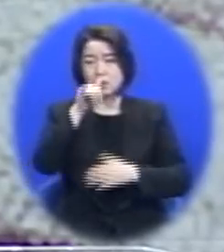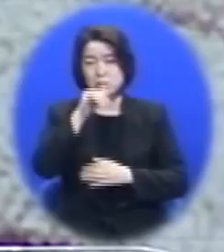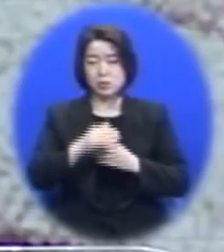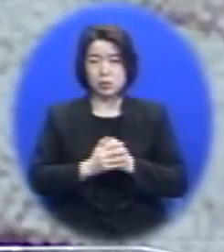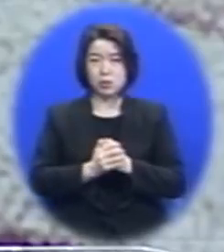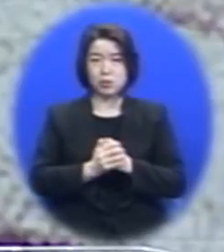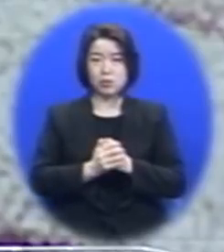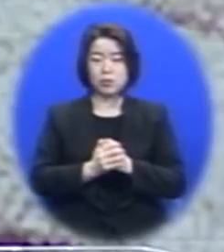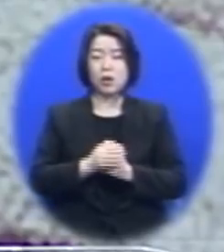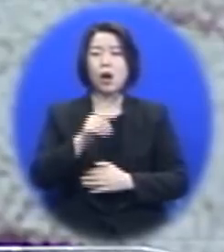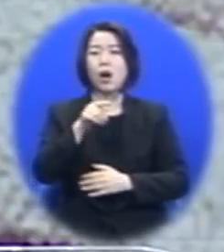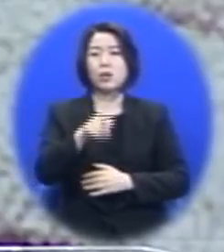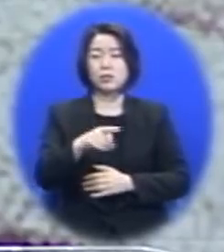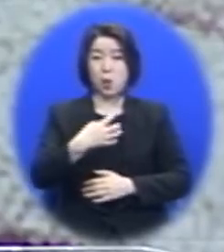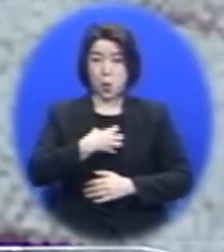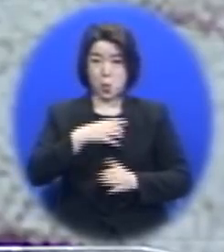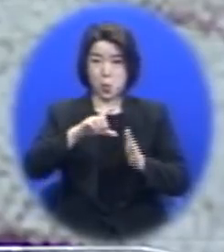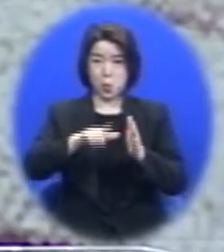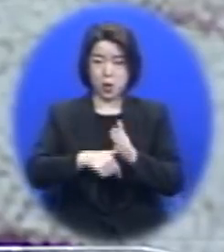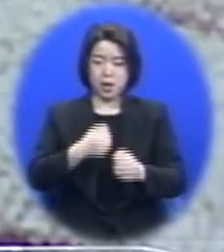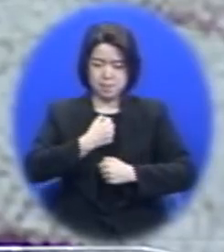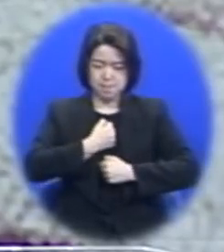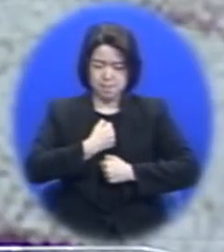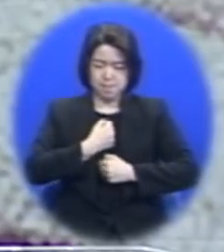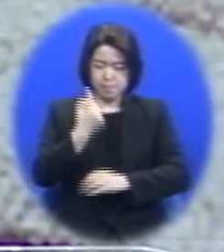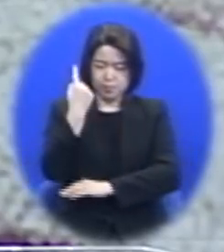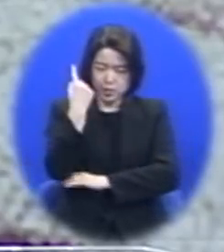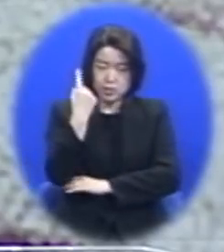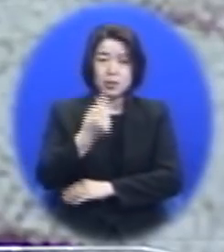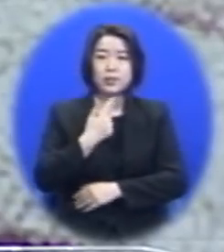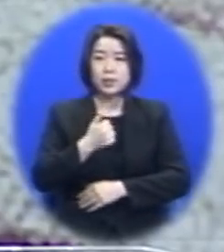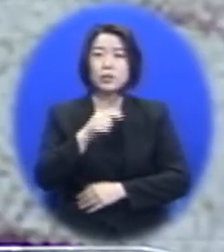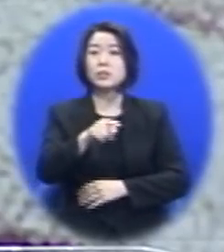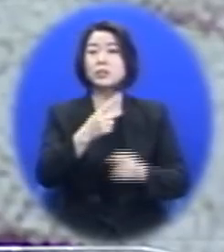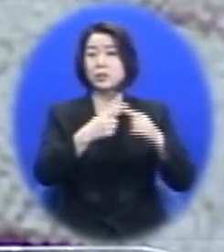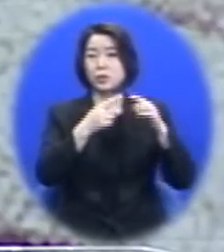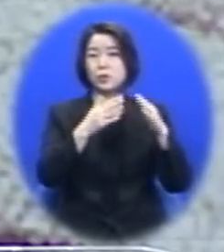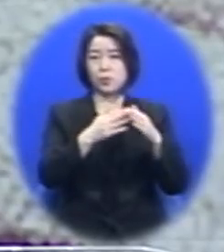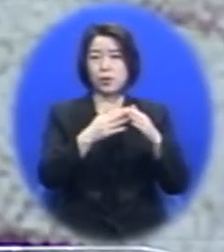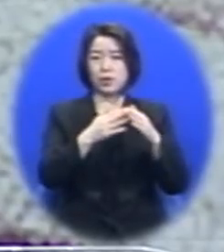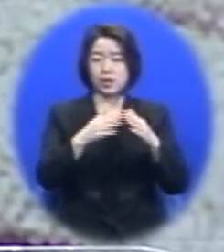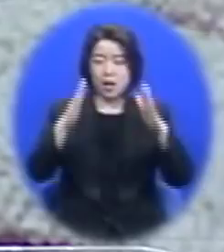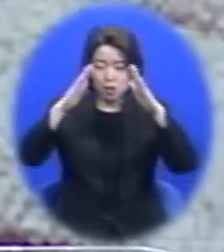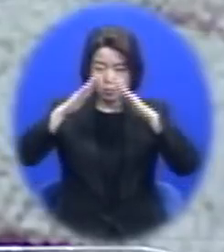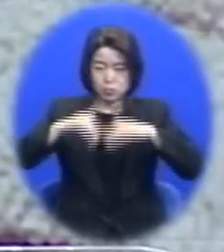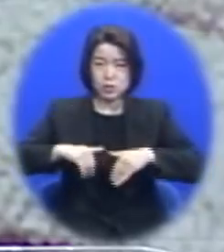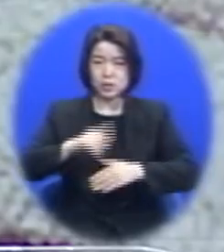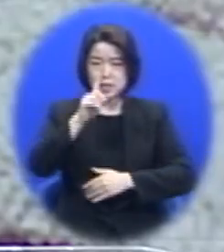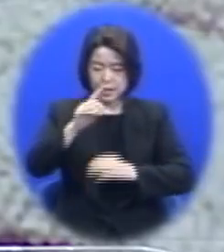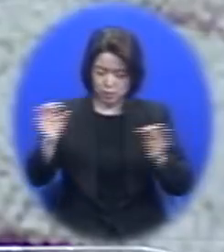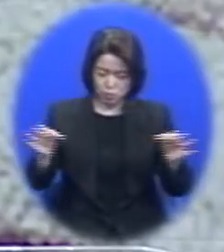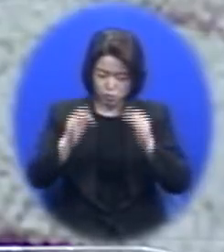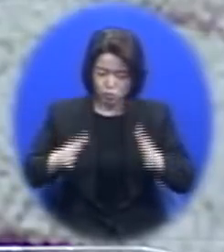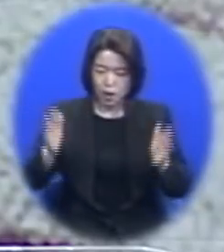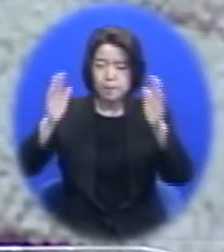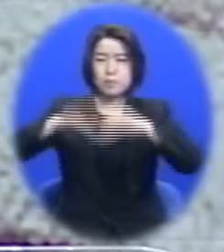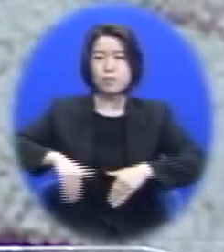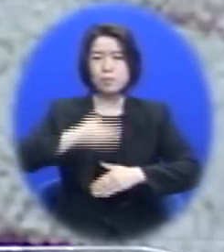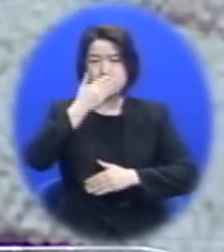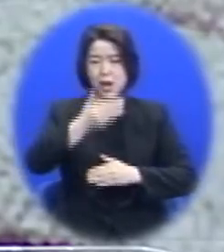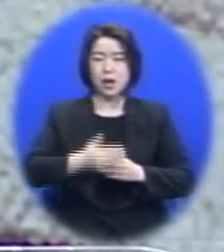그러면서 교회를 그 위기 때를 지켜왔던 그 교회 무너지기 는 한순간에 무너집니다